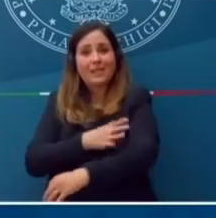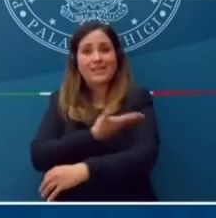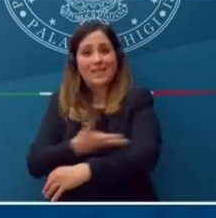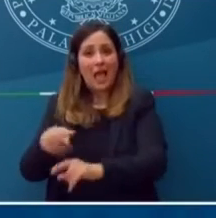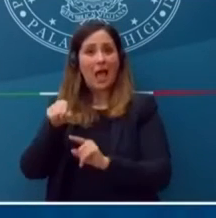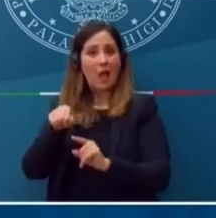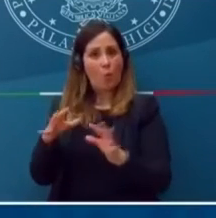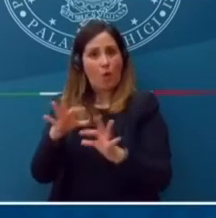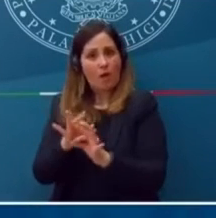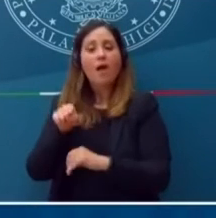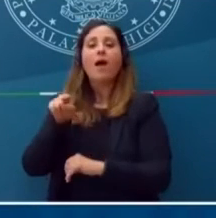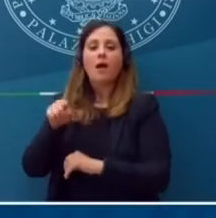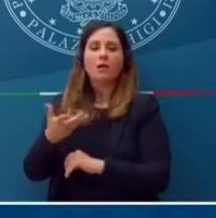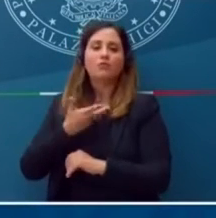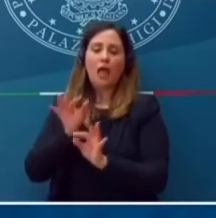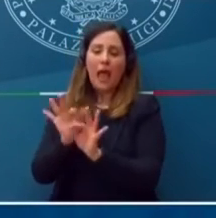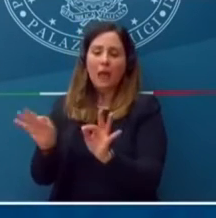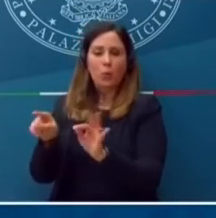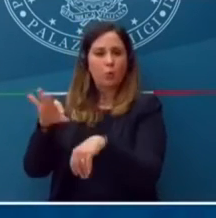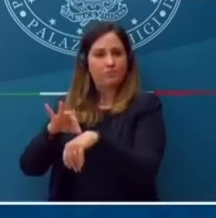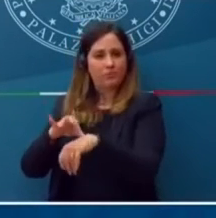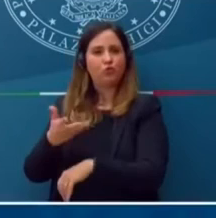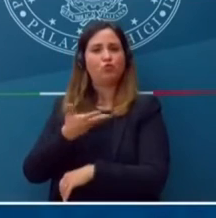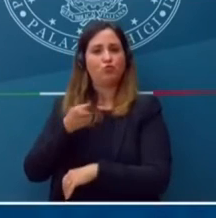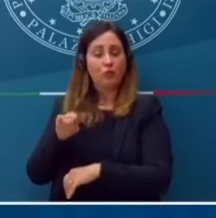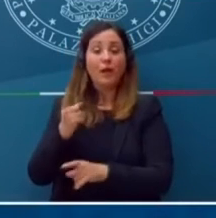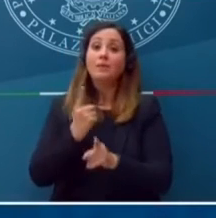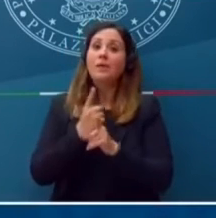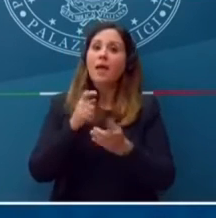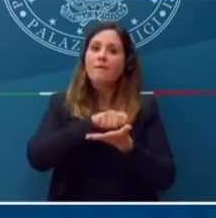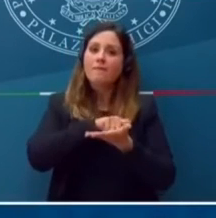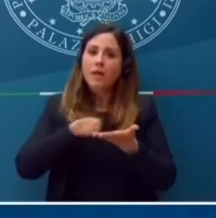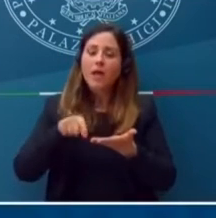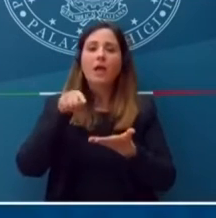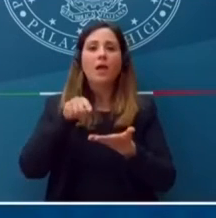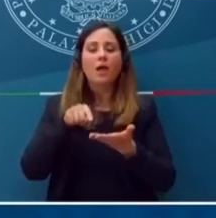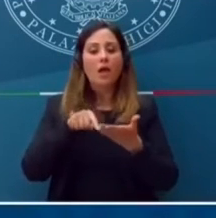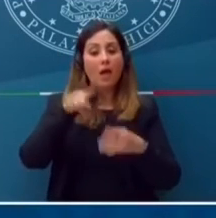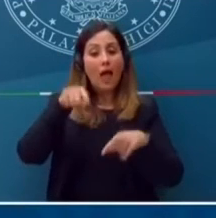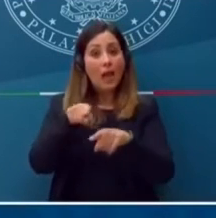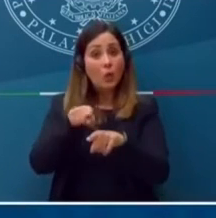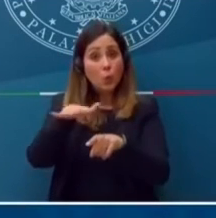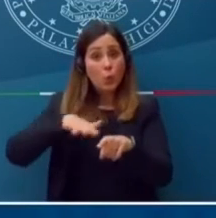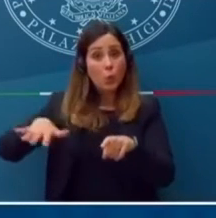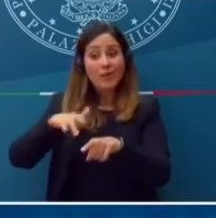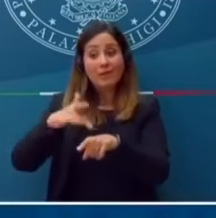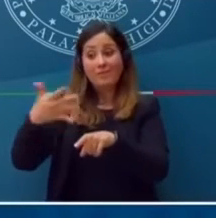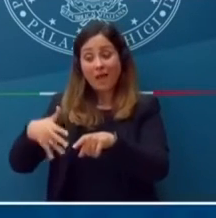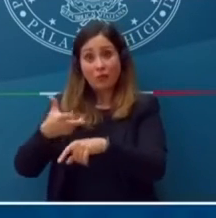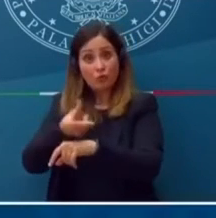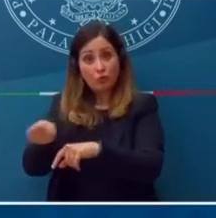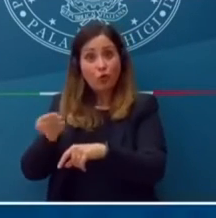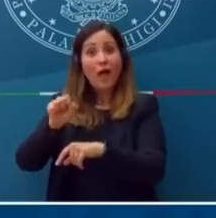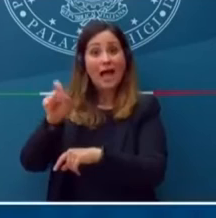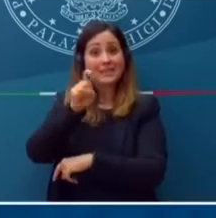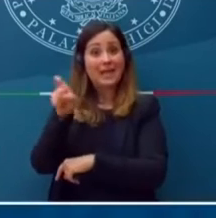rimarcato che nei soggetti che sono stati vaccinati con il vaccino di AstraZeneca oltre i